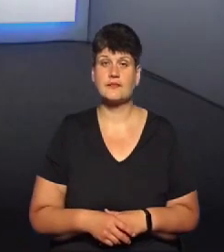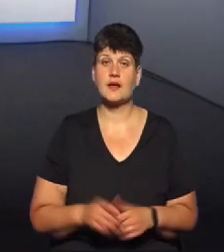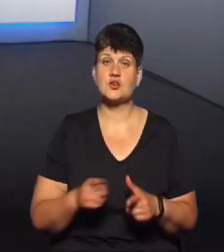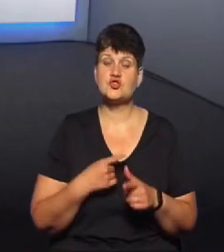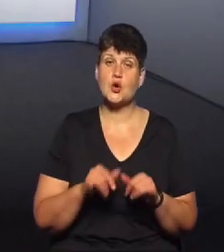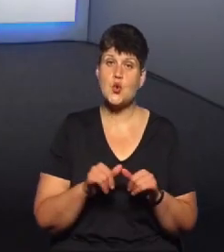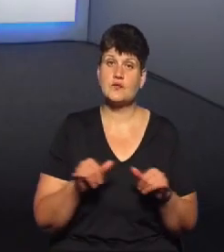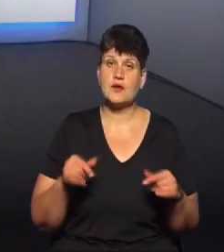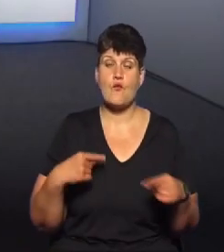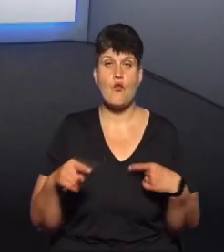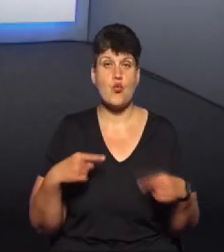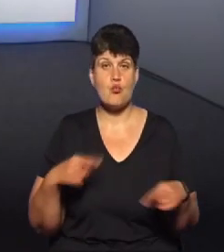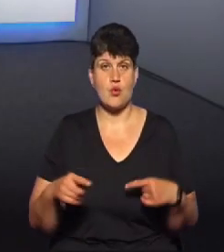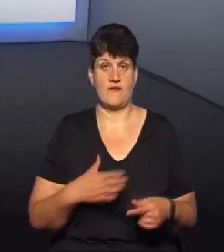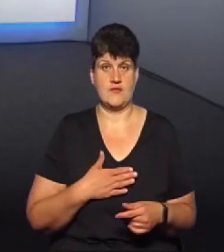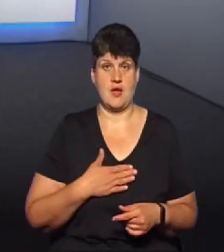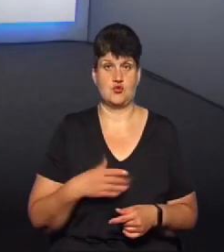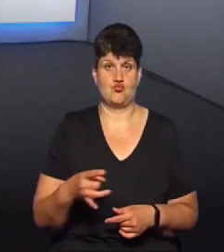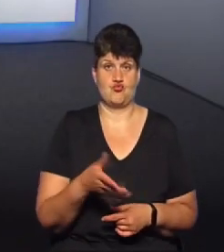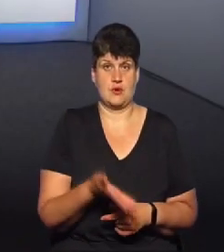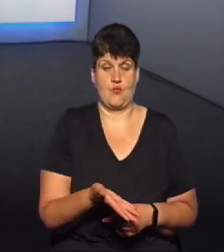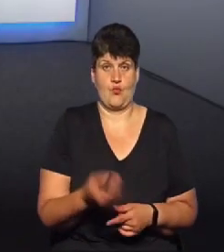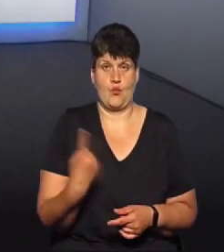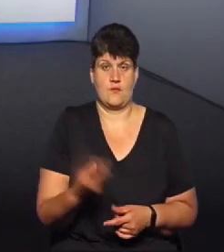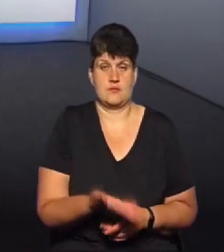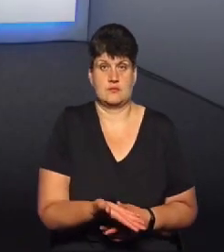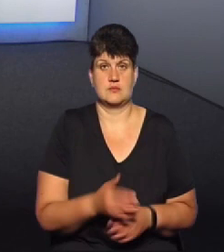футбол, зокрема, в нашому регіоні? На якому рівні?